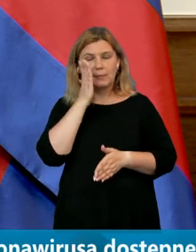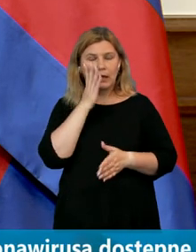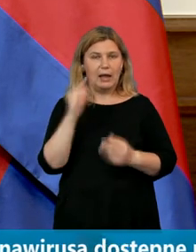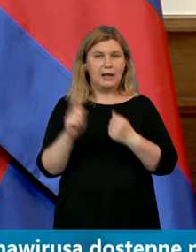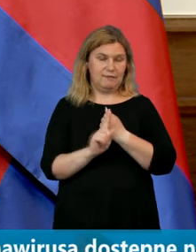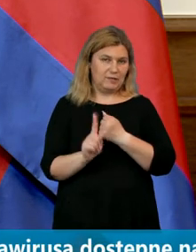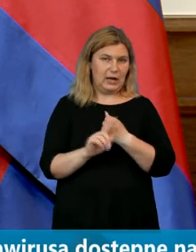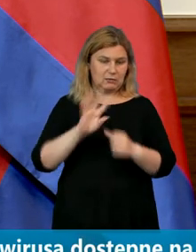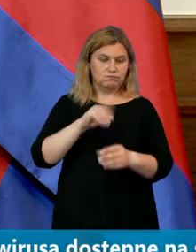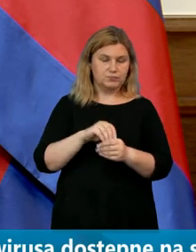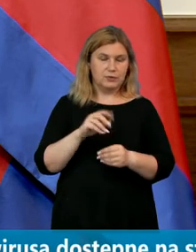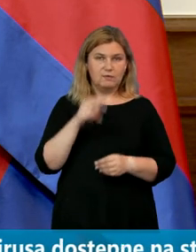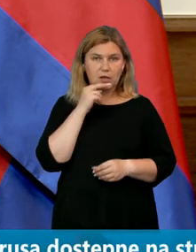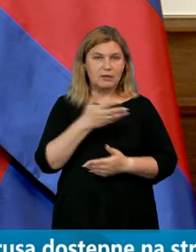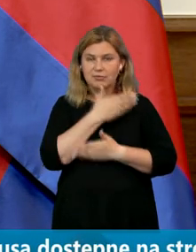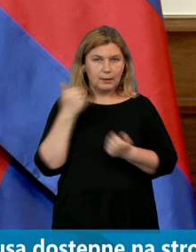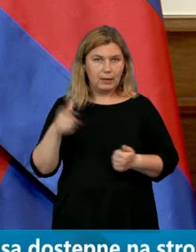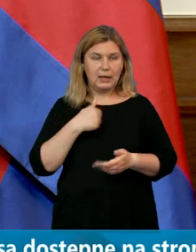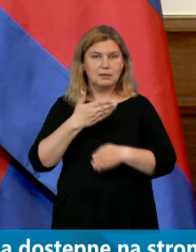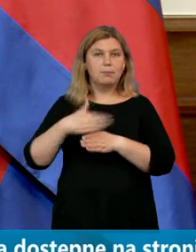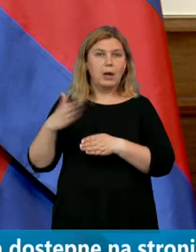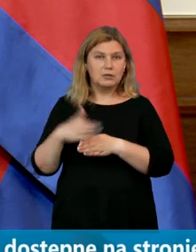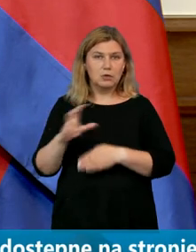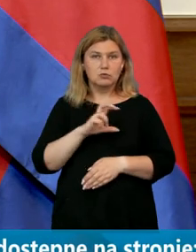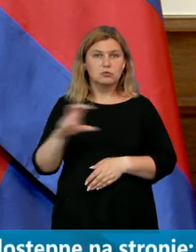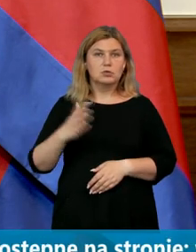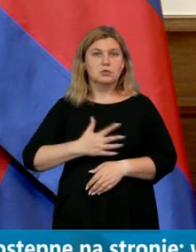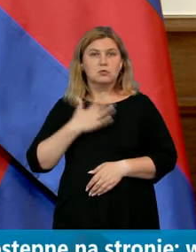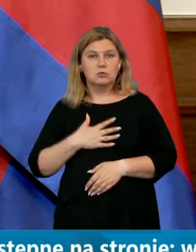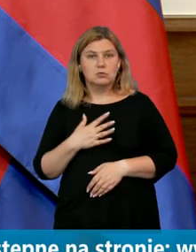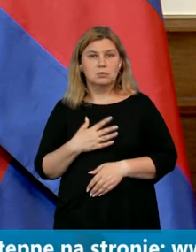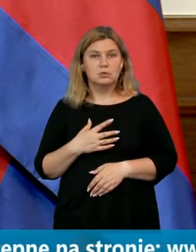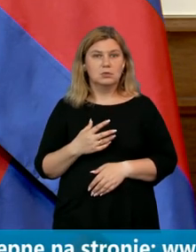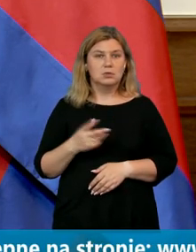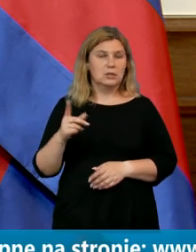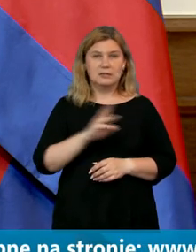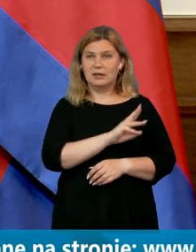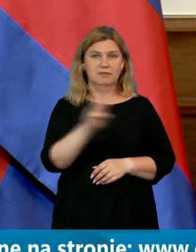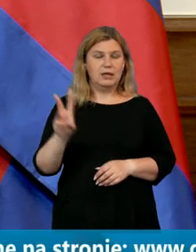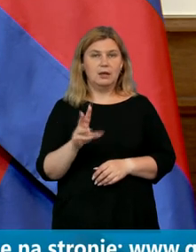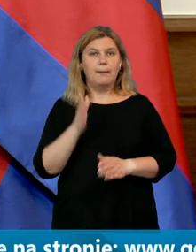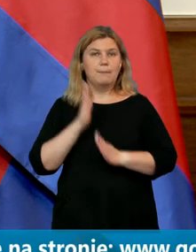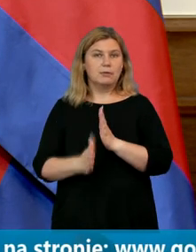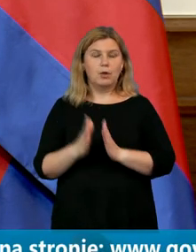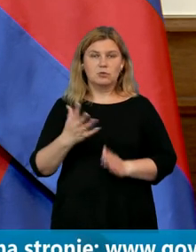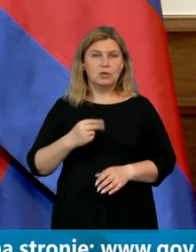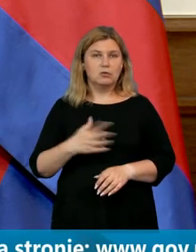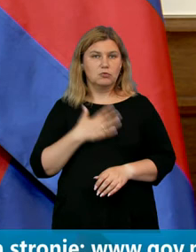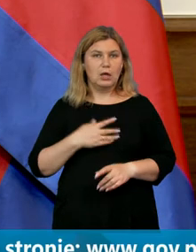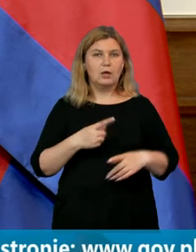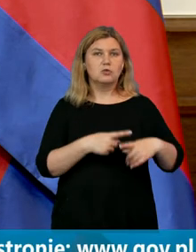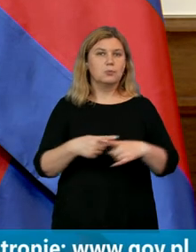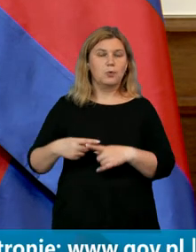za wodę. Tego nie ma, spłacamy kredyt. Czy ktoś czuje ten kredyt? No, nikt z Was pewnie tego bezpośrednio nie czuje, spłaca to spółka,